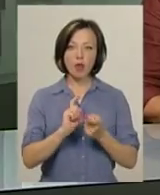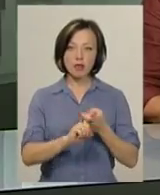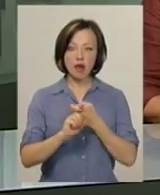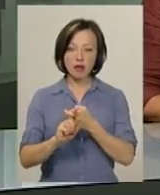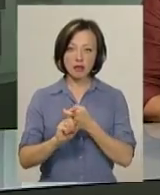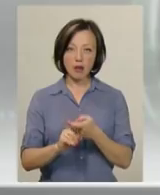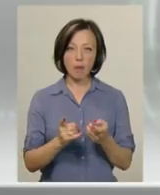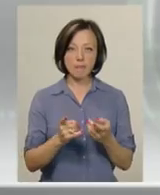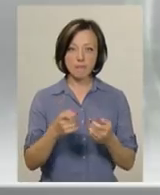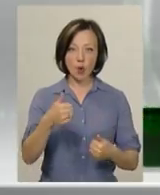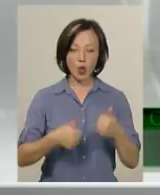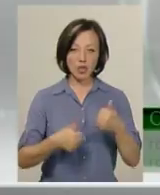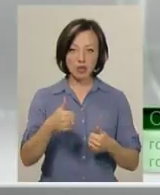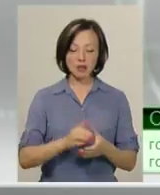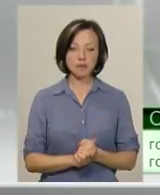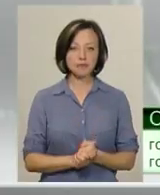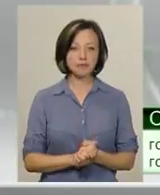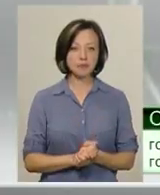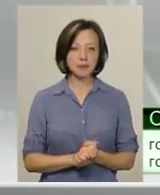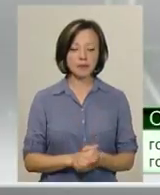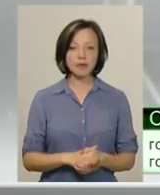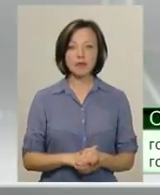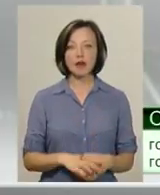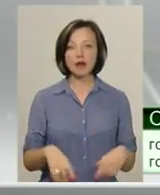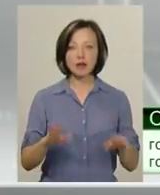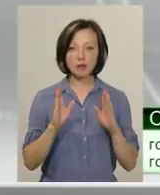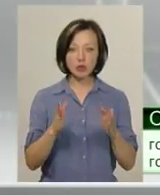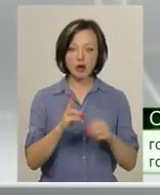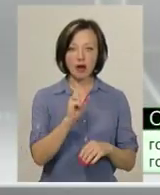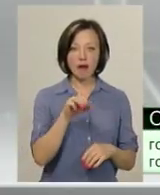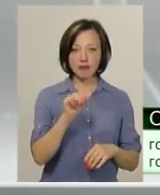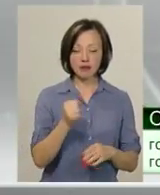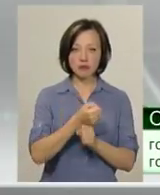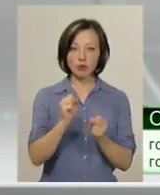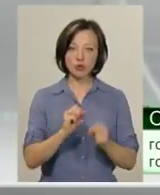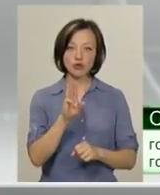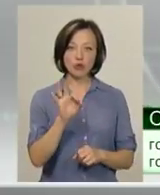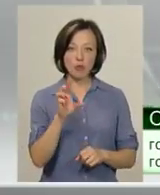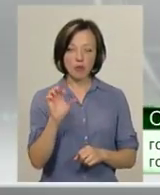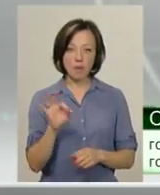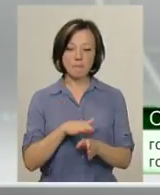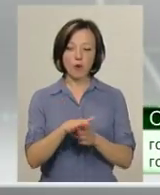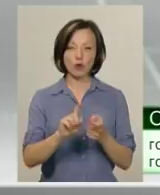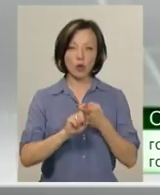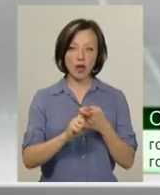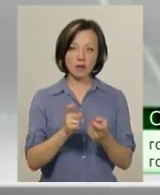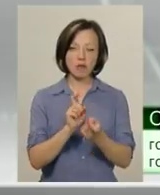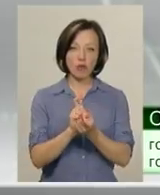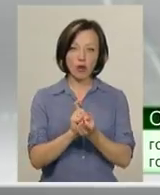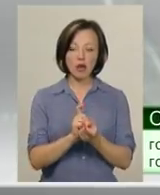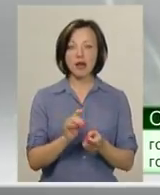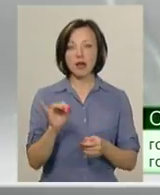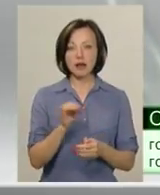поєдинках. Такі дисципліни. Там буде ката зі зброєю, шобу-куміте, повноконтактні бої,